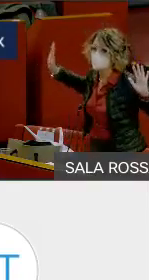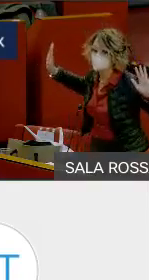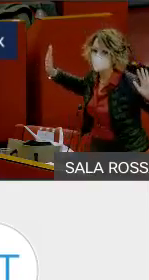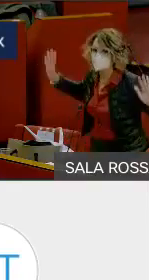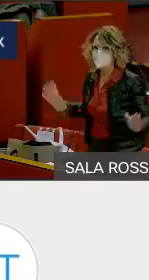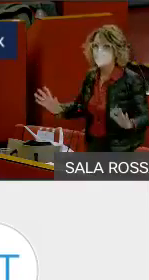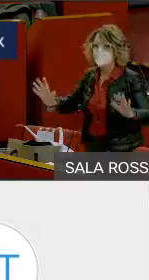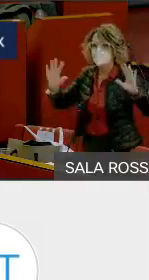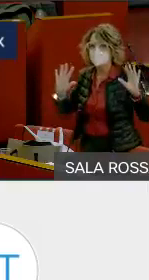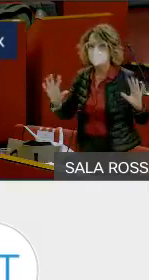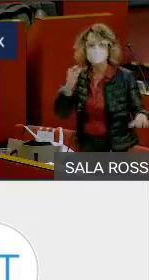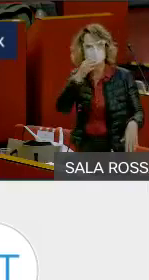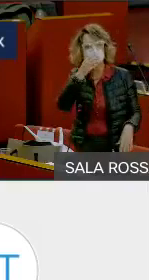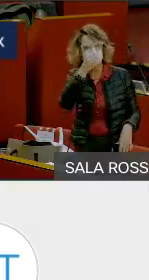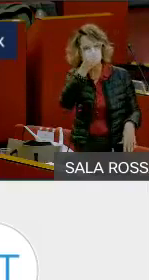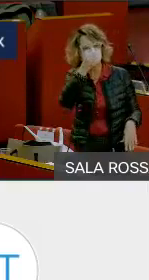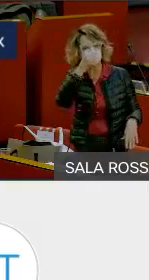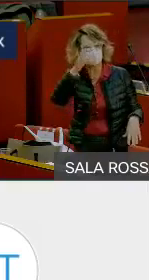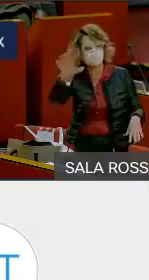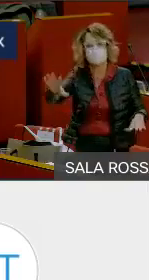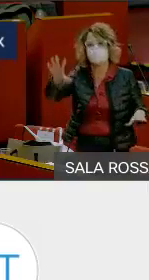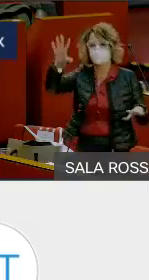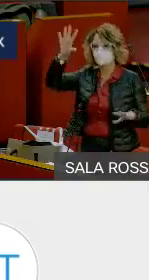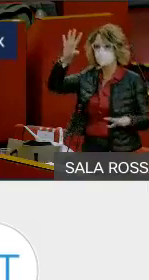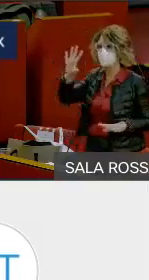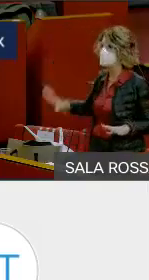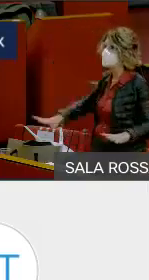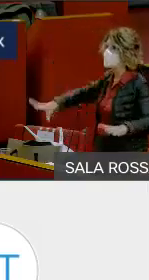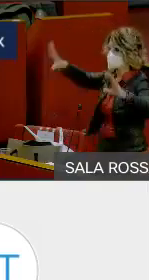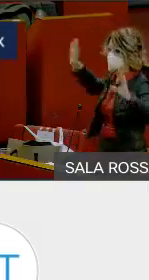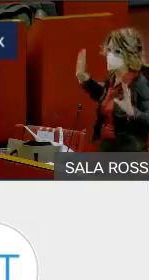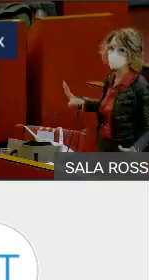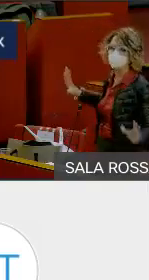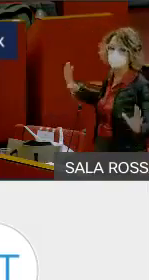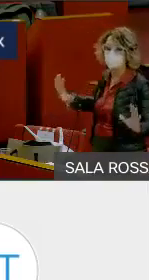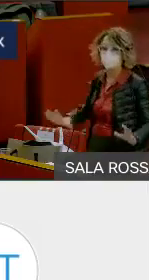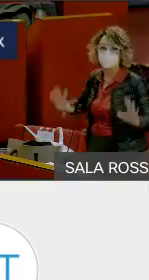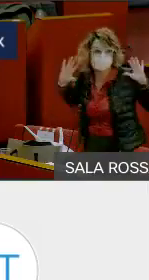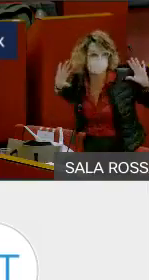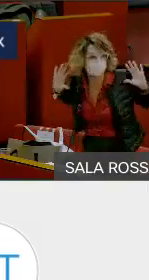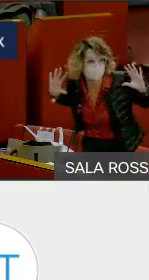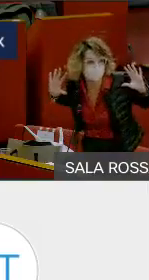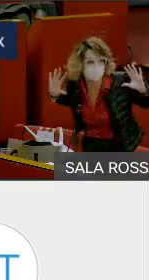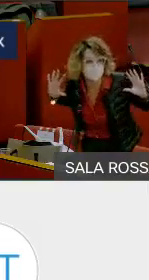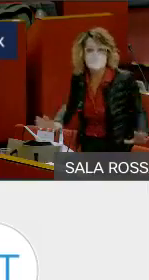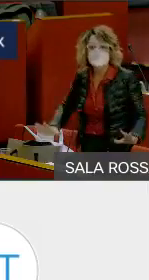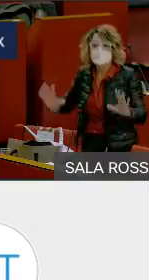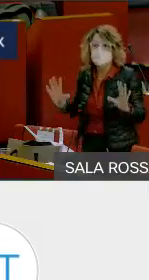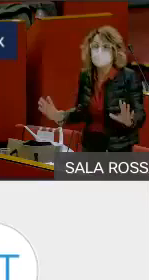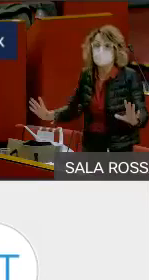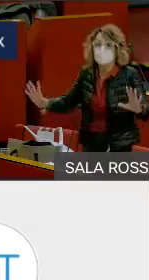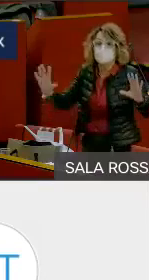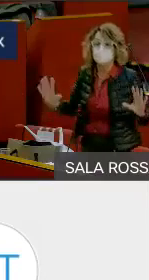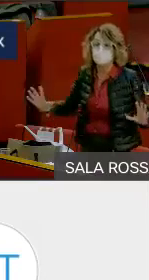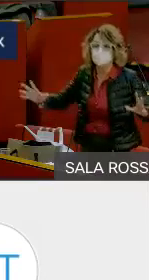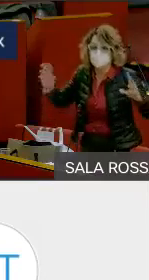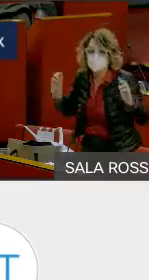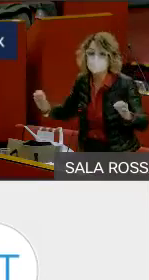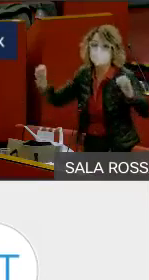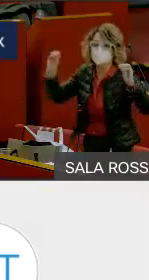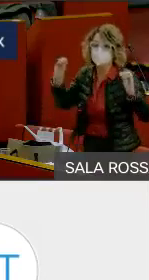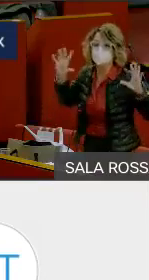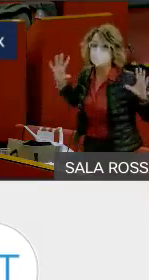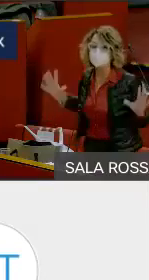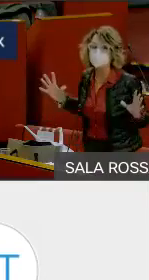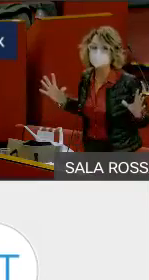alto il presidente di municipio dice di no la sua giunta dice lina consiglio di cirino caspita sono persone elette